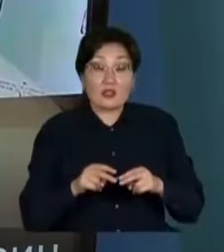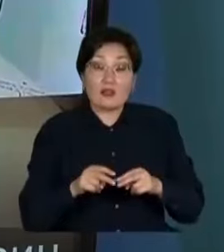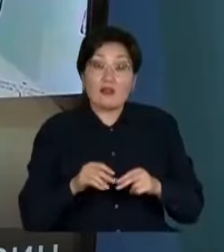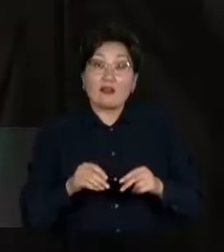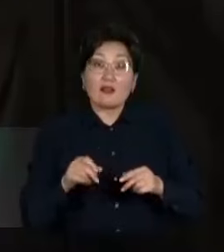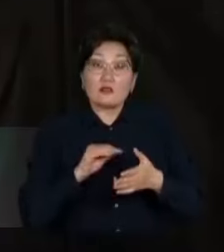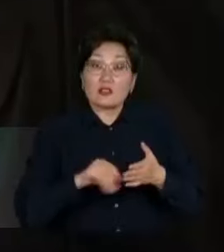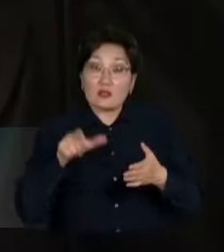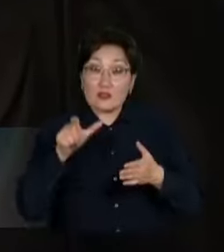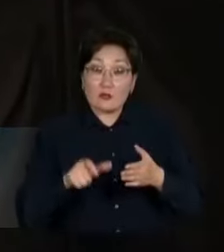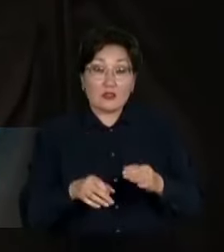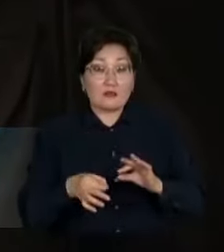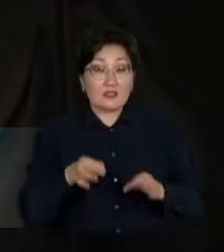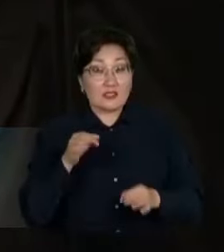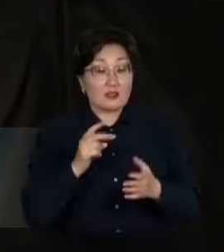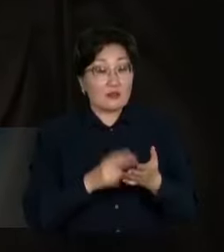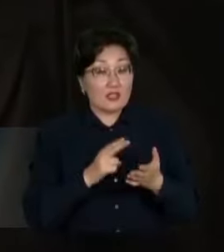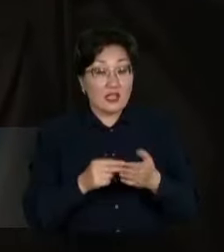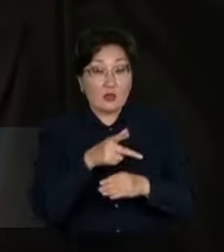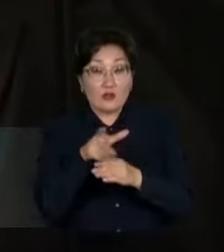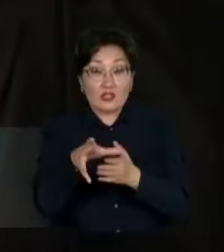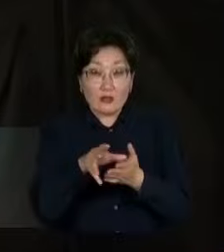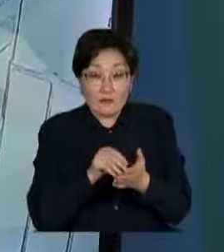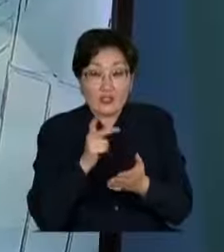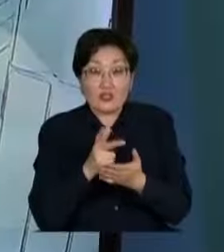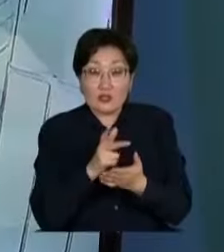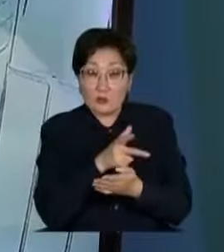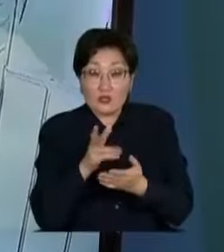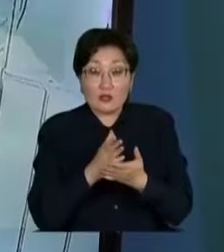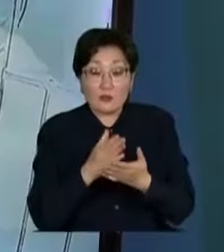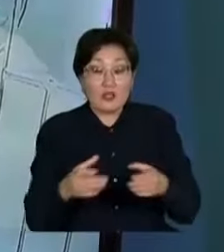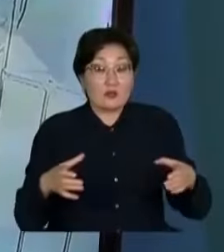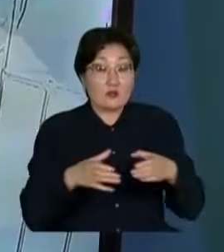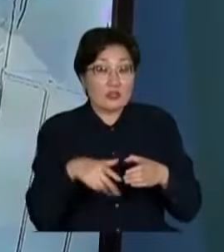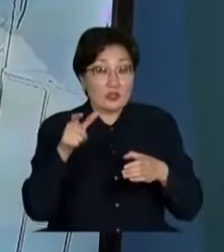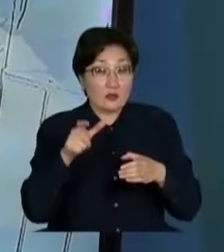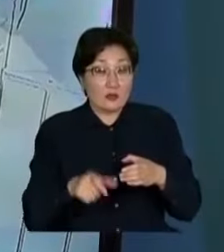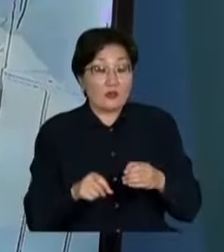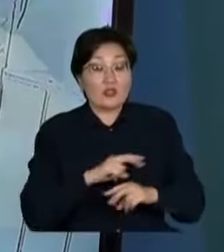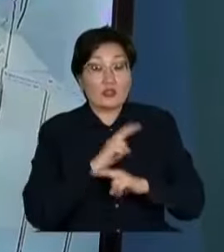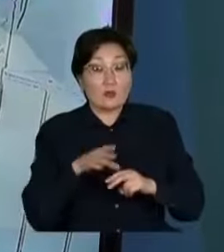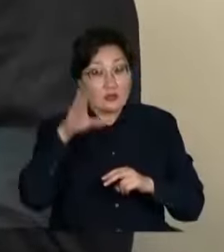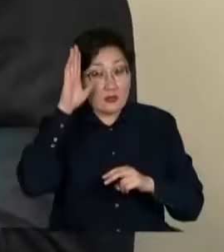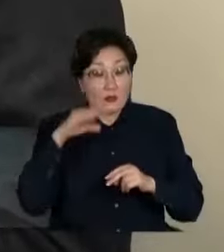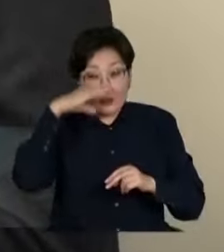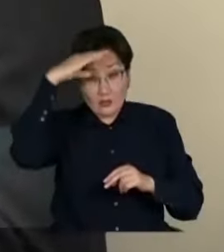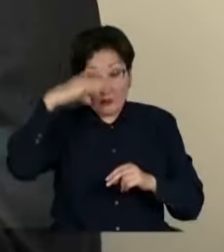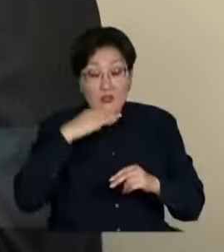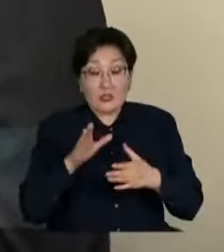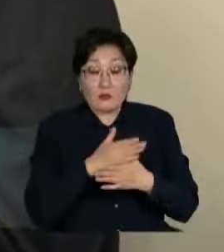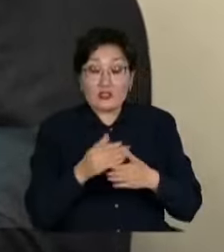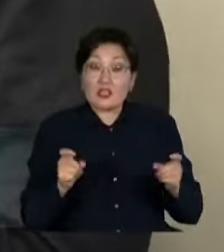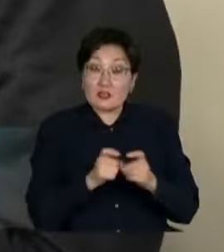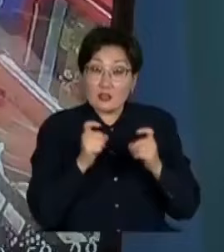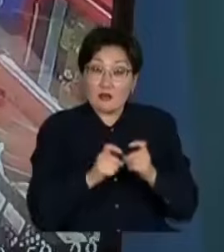өкілдеріне қылмыстық істегі бастайғақ бейнекамераға жазылған видео көрсетілді. Онда бір топ кісі мен марқұм Шерзаттың және оның әкесінің арасындағы жанжалдың